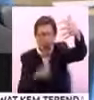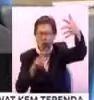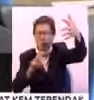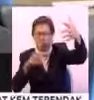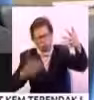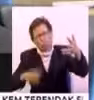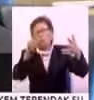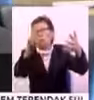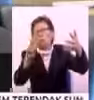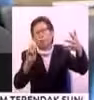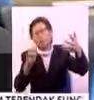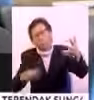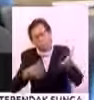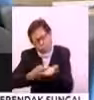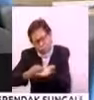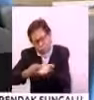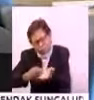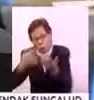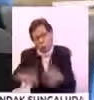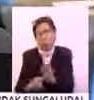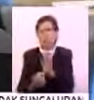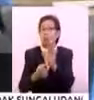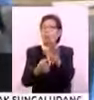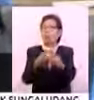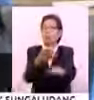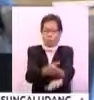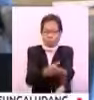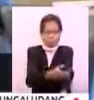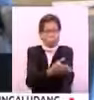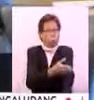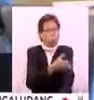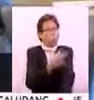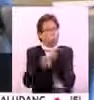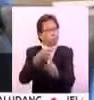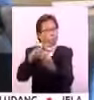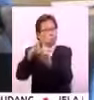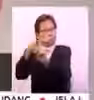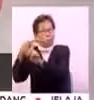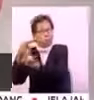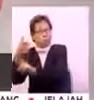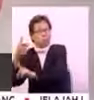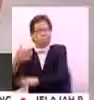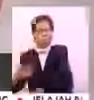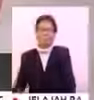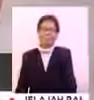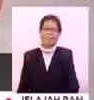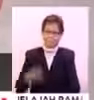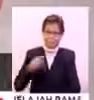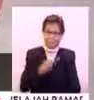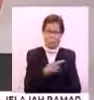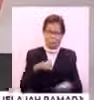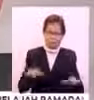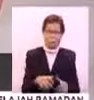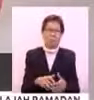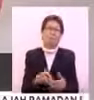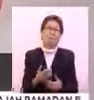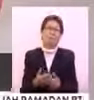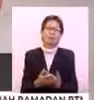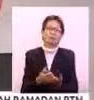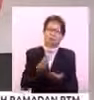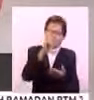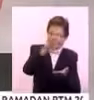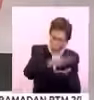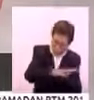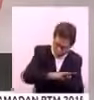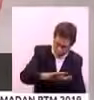dan mula menunjukkan perkembangan-perkembangan daripada semasa ke semasa. Kita membuat dua proses, satu